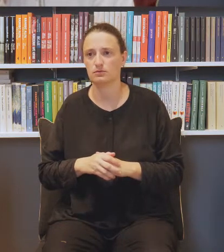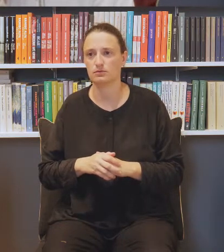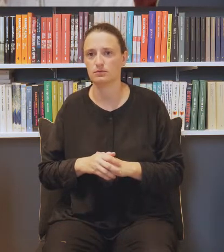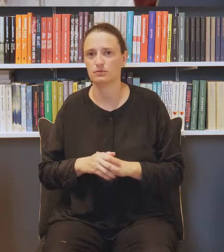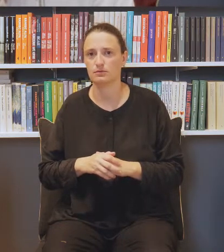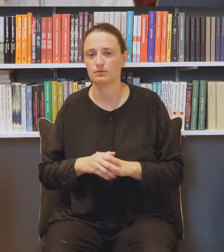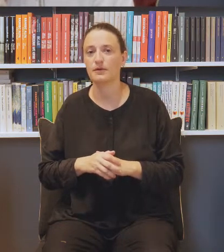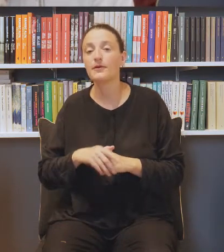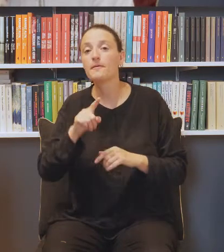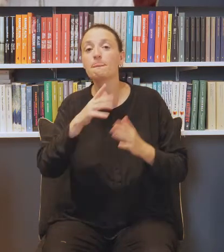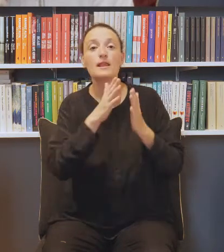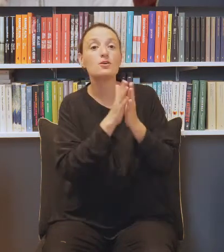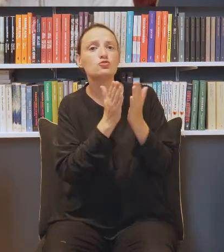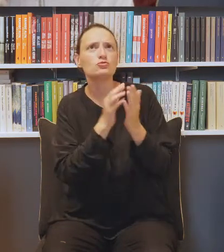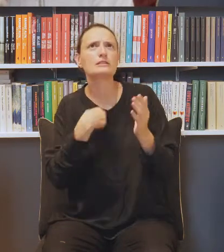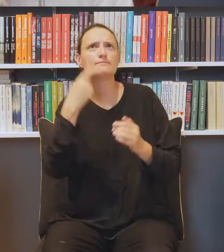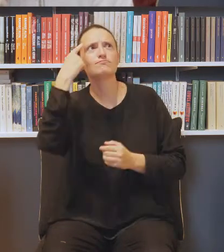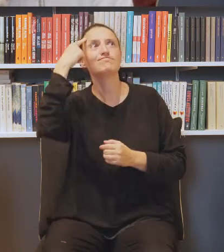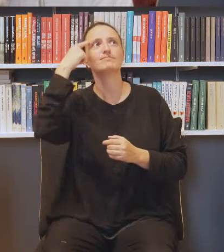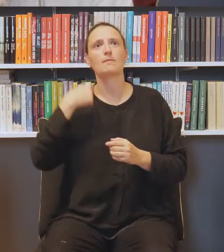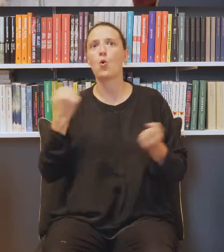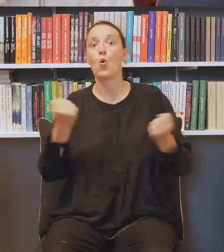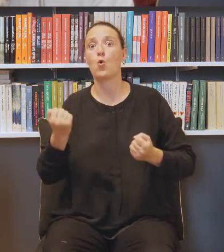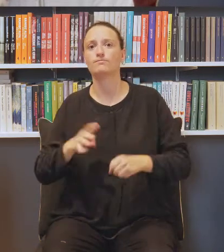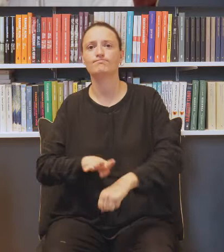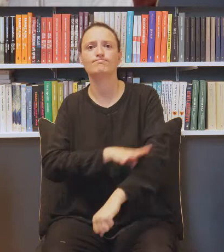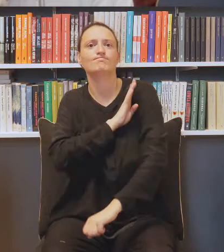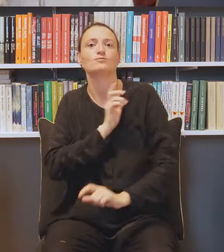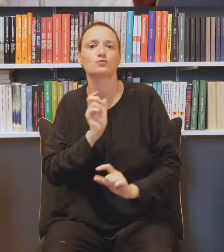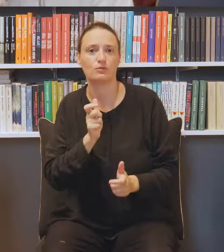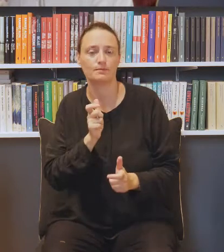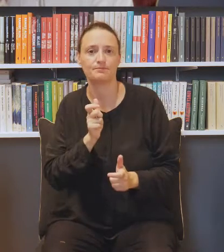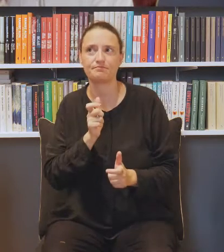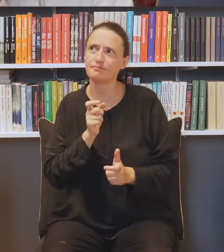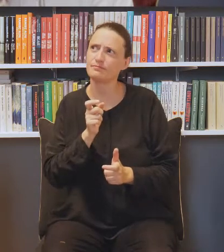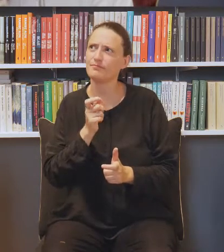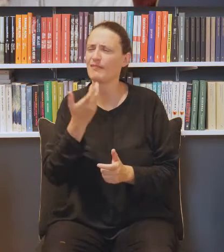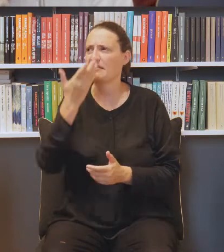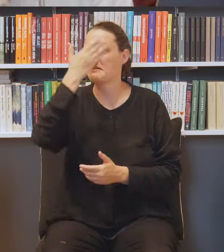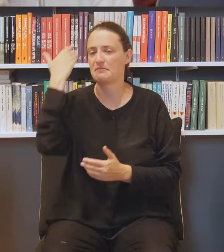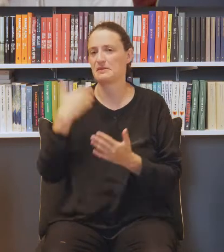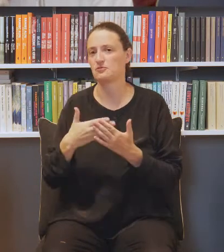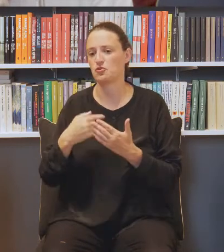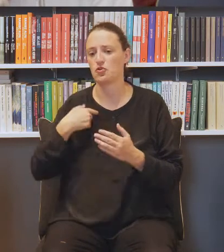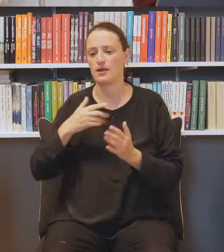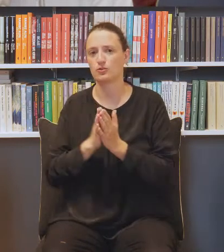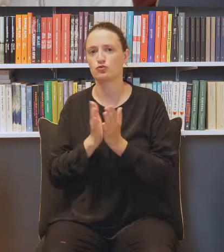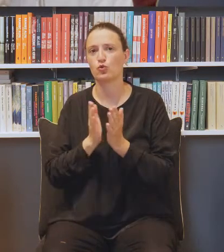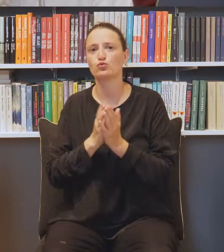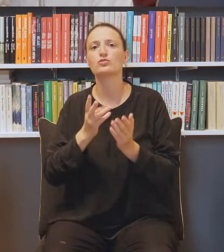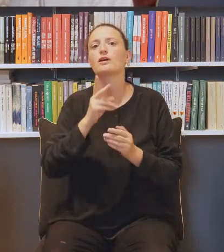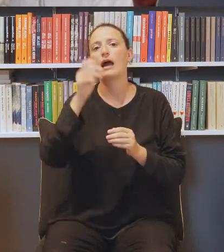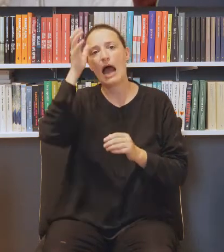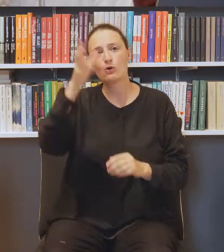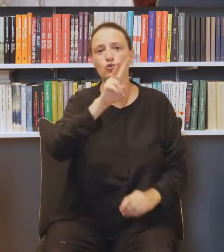Właściwie z tych książek, teraz sobie przypomniałem, która największe wrażenie na mnie zrobiła. Nie wiem, czemu tak długo odkładałem czytanie książek Virginia